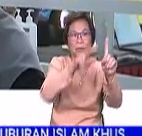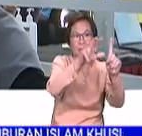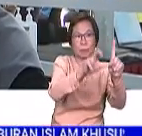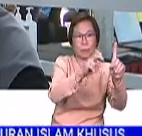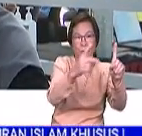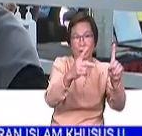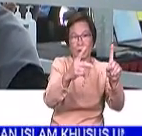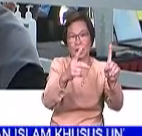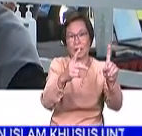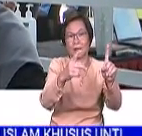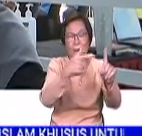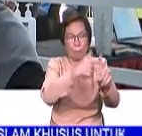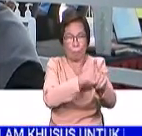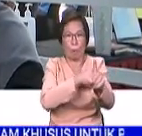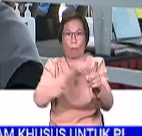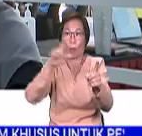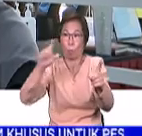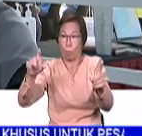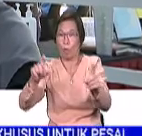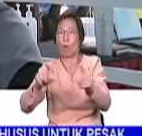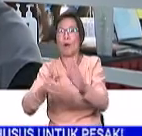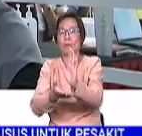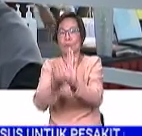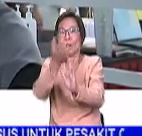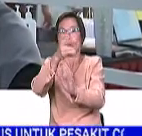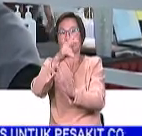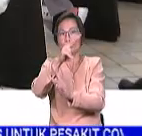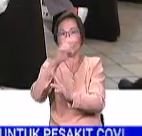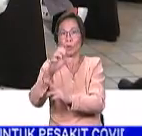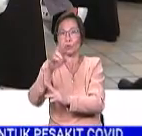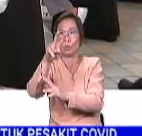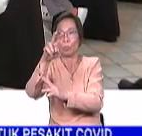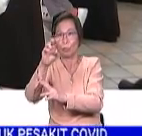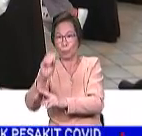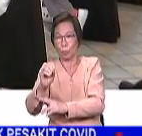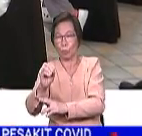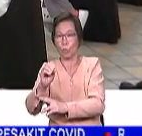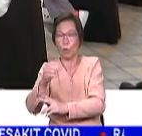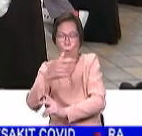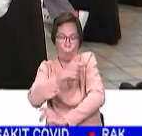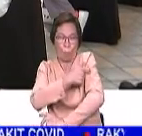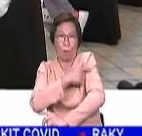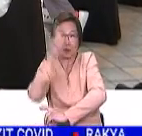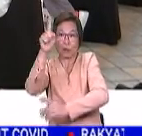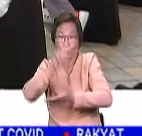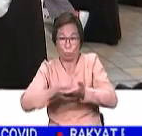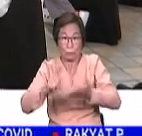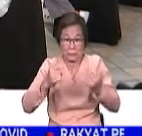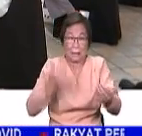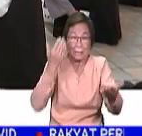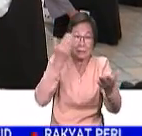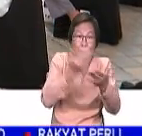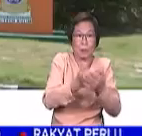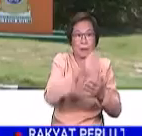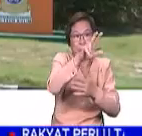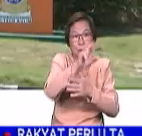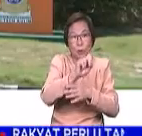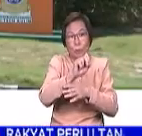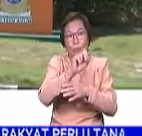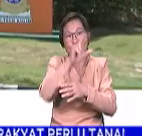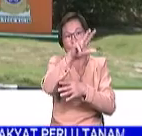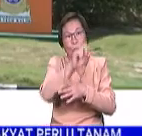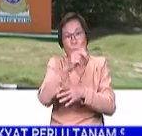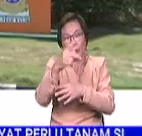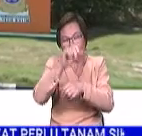130.000 dus kepada 220.000 dus seminggu sehingga kini hampir Rp30.000 pekerja industri